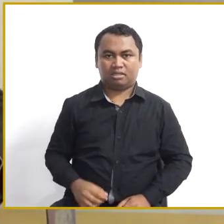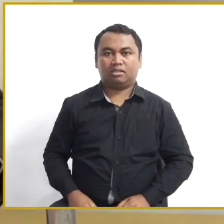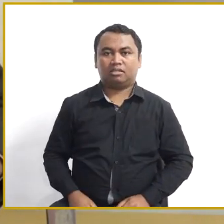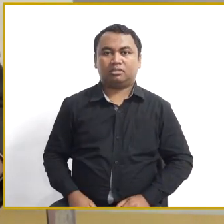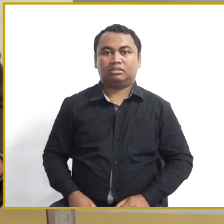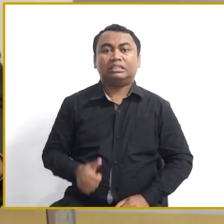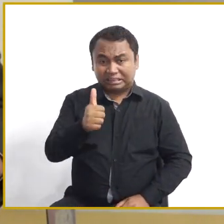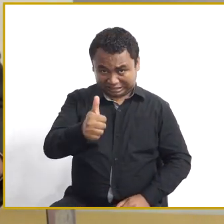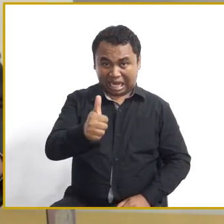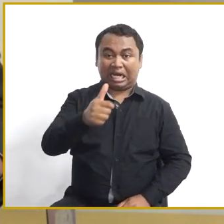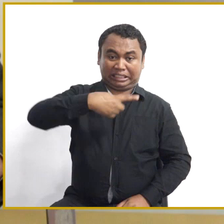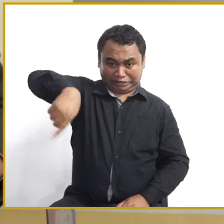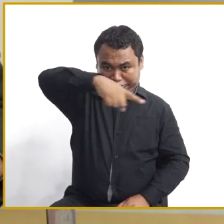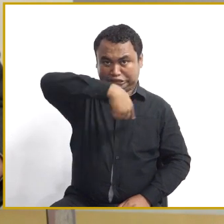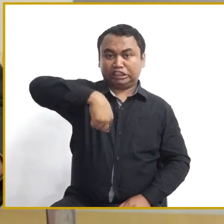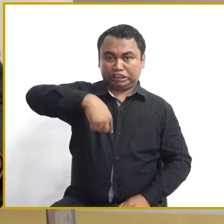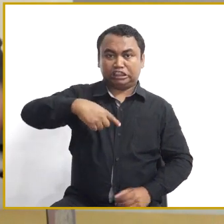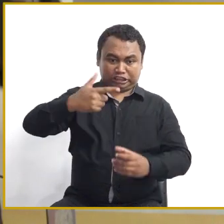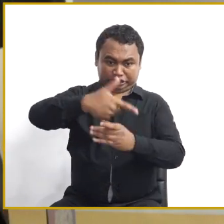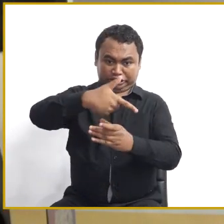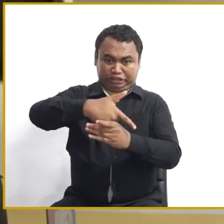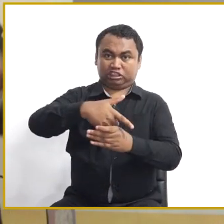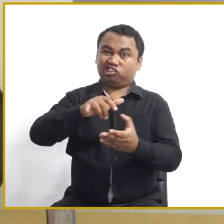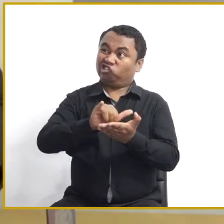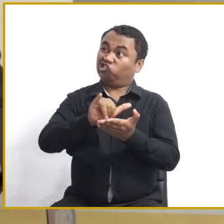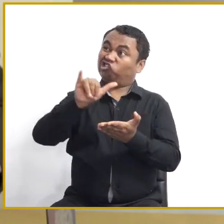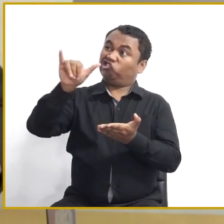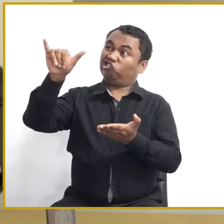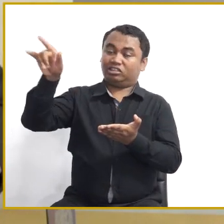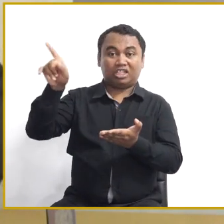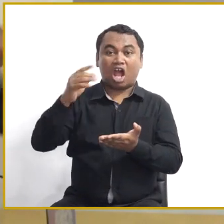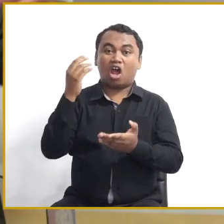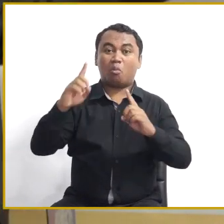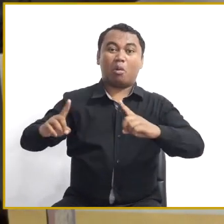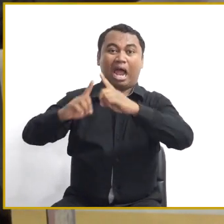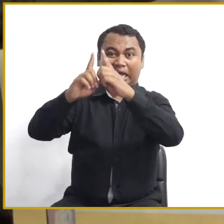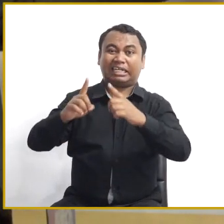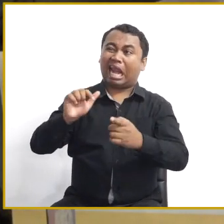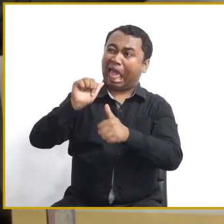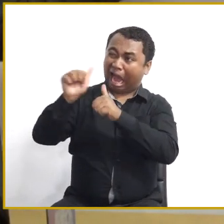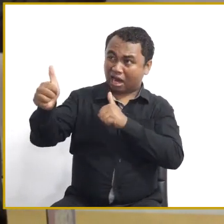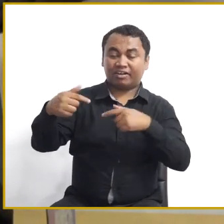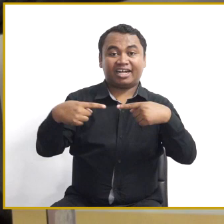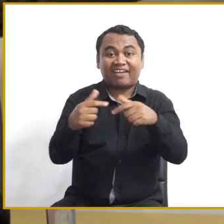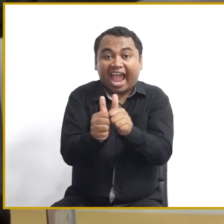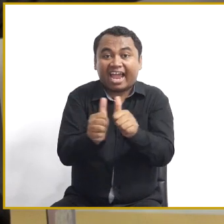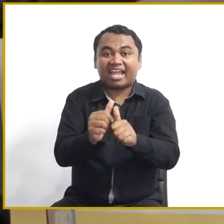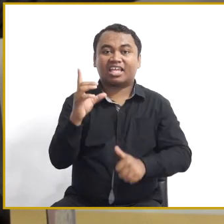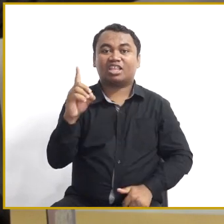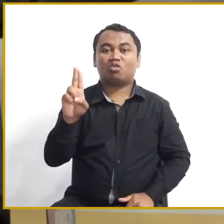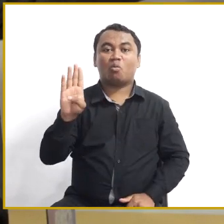carburant 10 000 km kérosène na tonga hatrany Paris, nefa etsy a Dubai tsika afaka manao